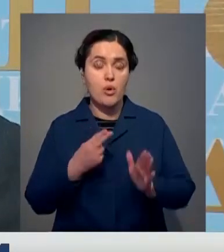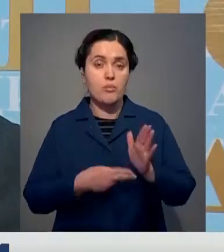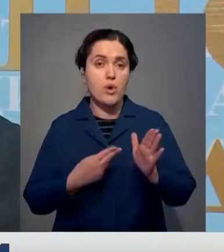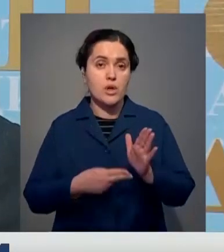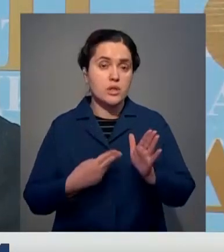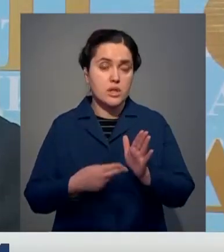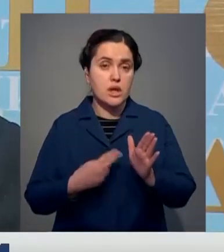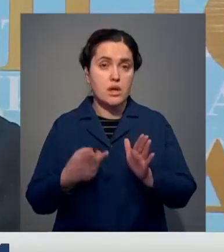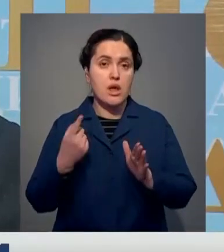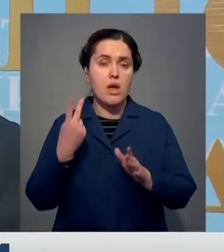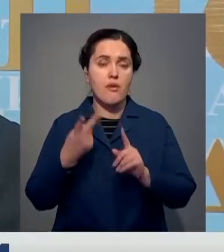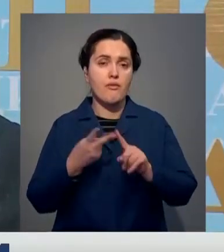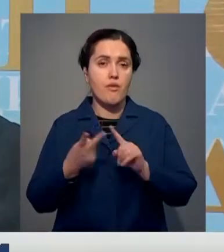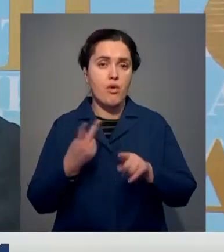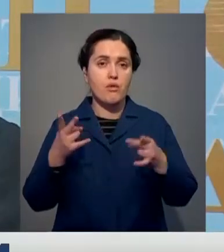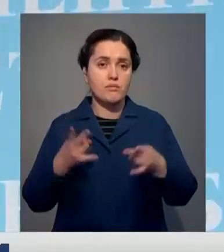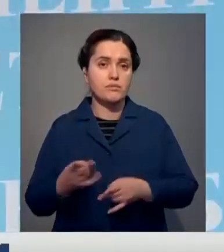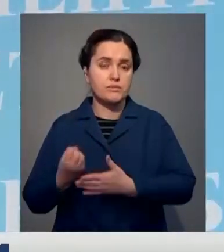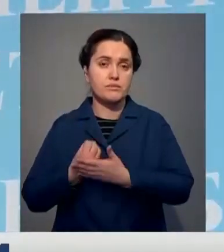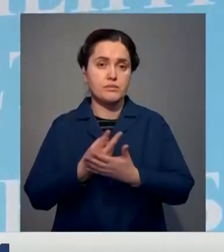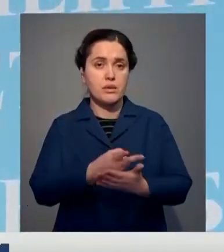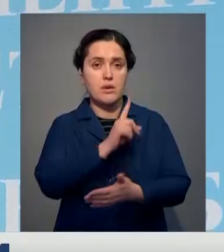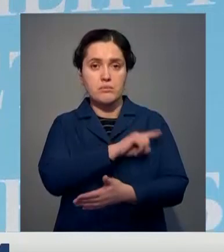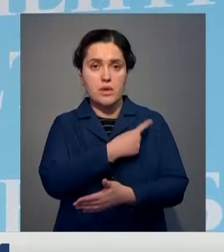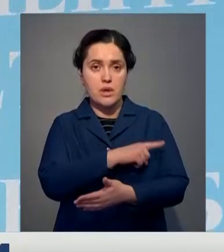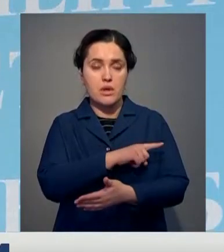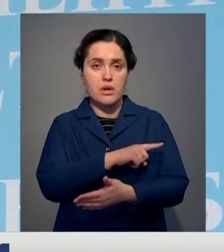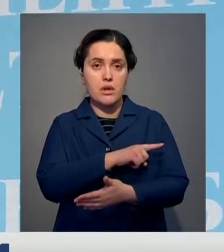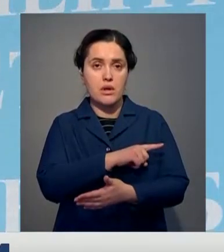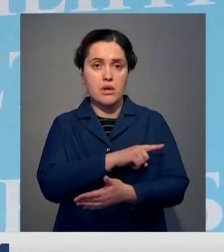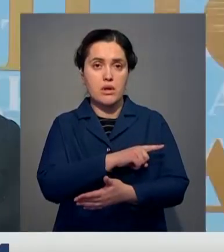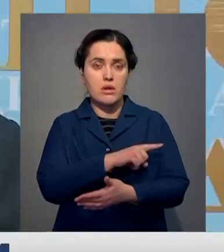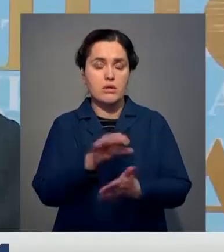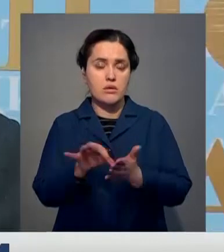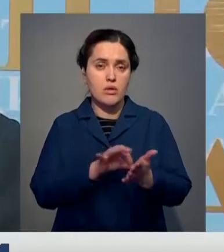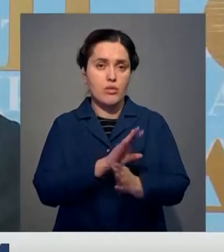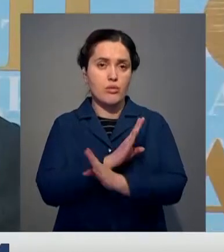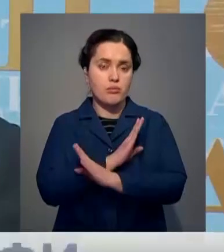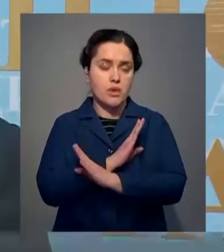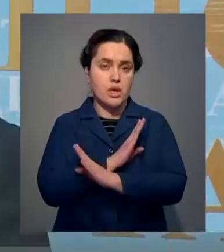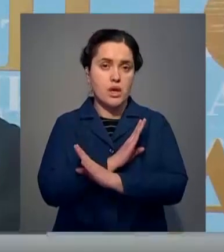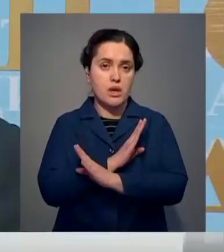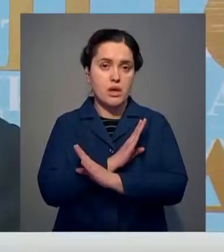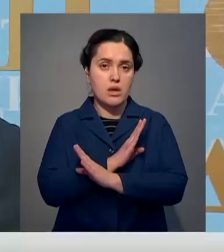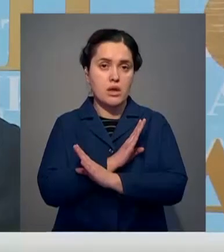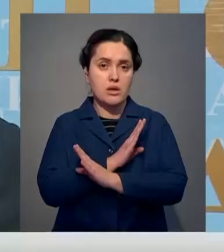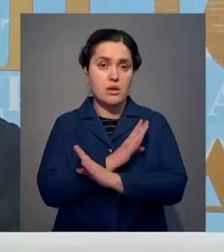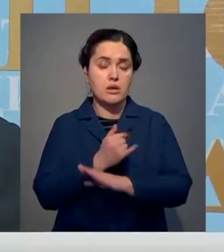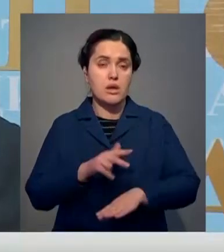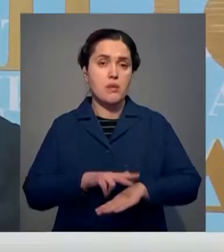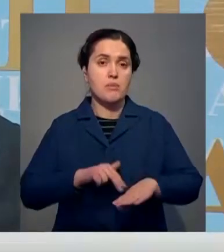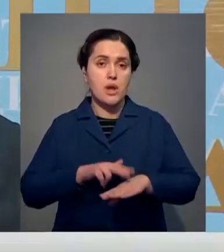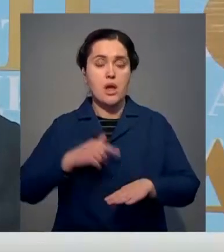Пострадавшая была доставлена в БСМП, где, не приходя в сознание, под утро она скончалась. В связи с чем департамент